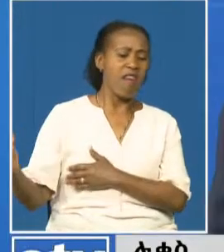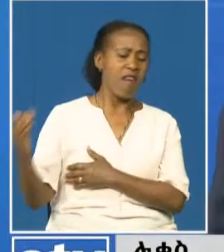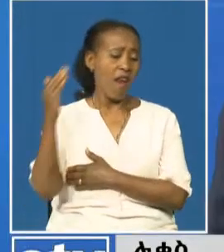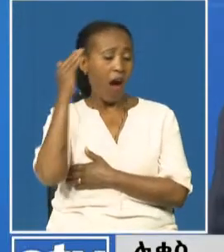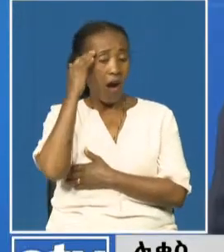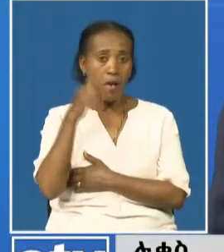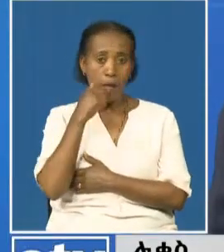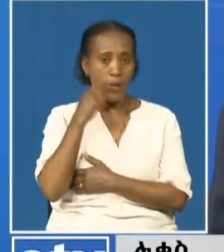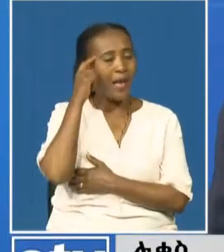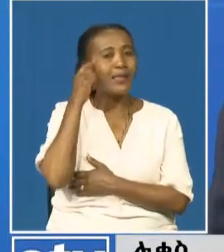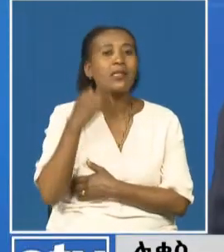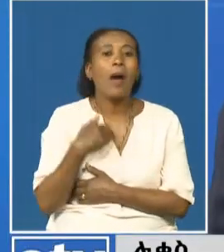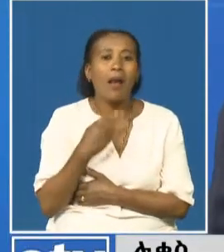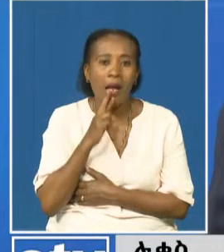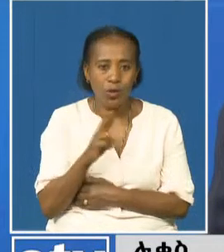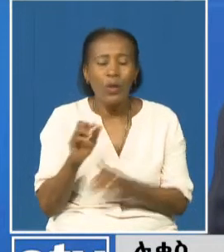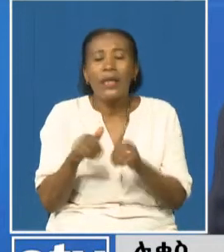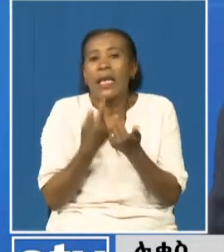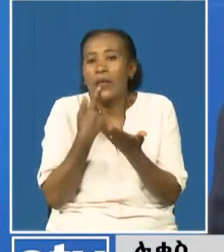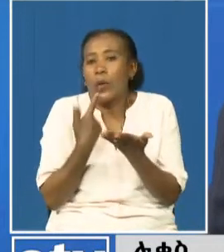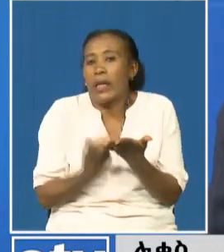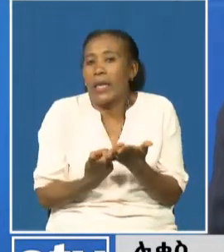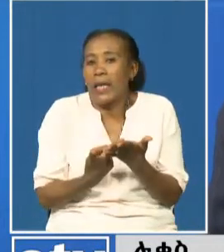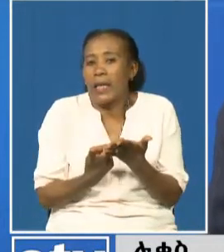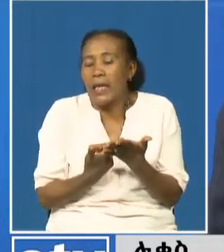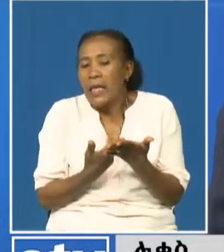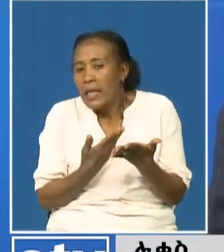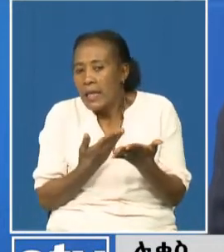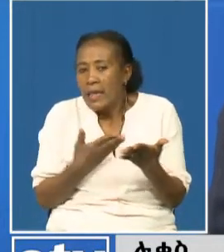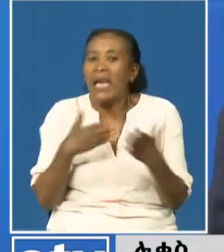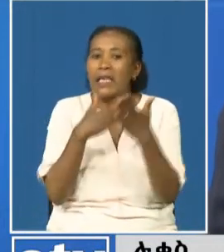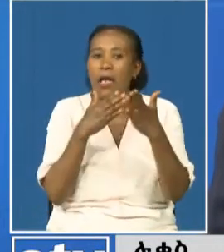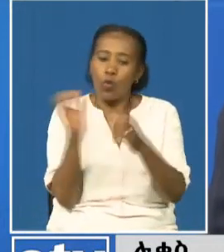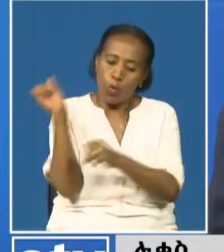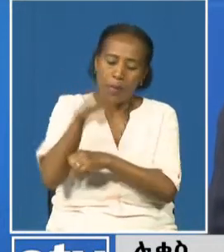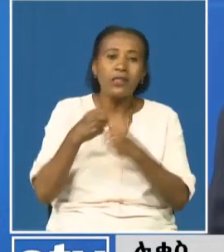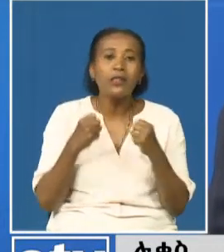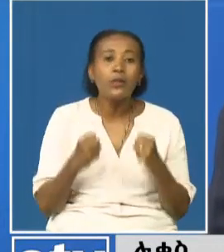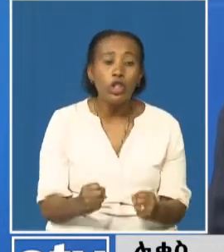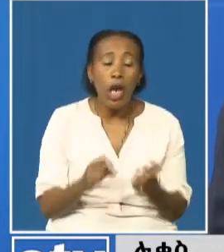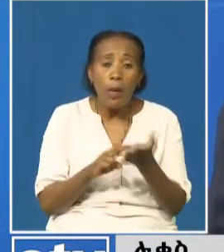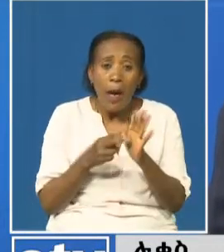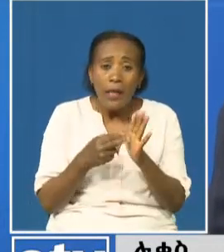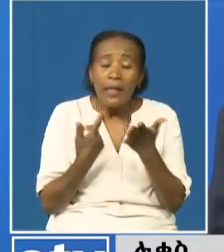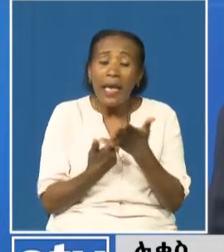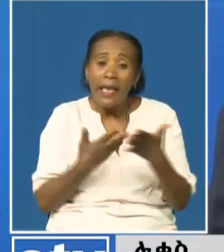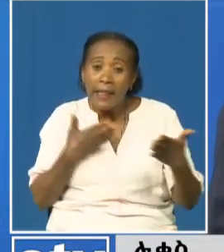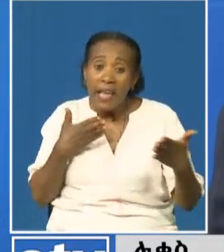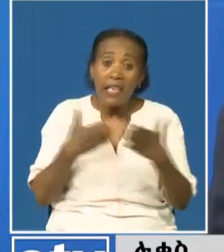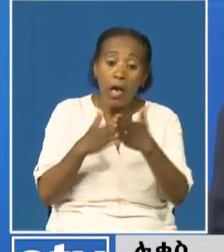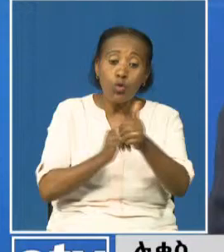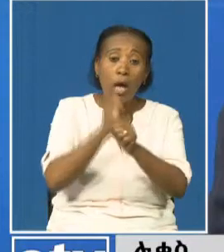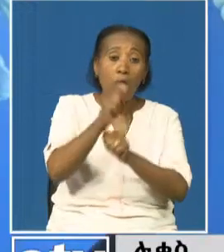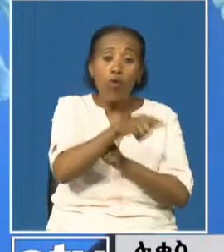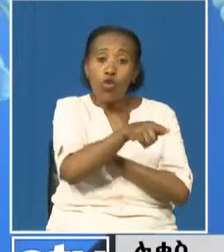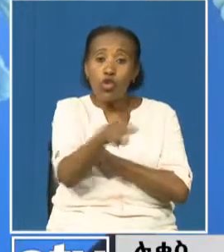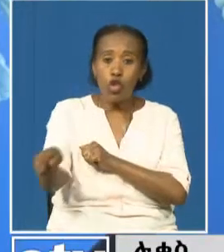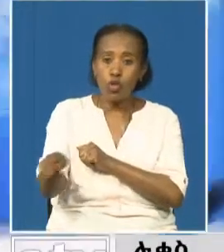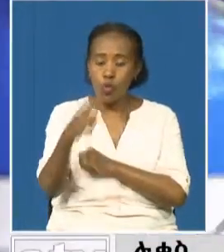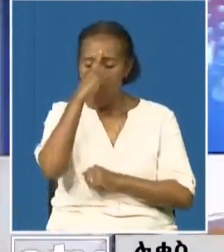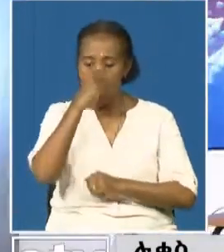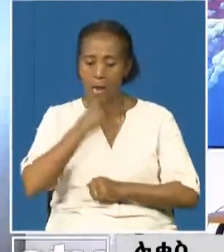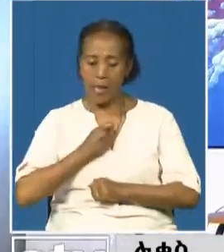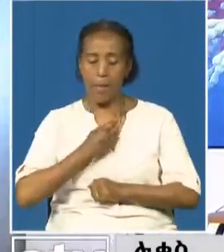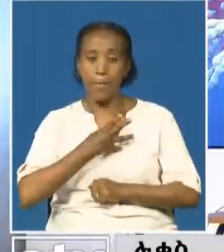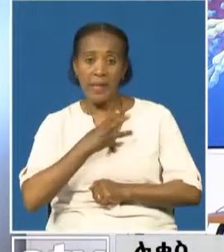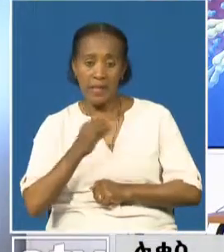የሚል አስተሳሰብ አላቸው እና እንዴት ነው ይሄንን ተግዳሮት ማሸነፍ የሚቻለው? ማለት ይሄንን ተግዳሮት አልፎ እነሱን